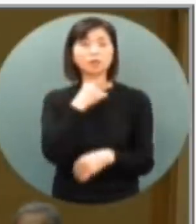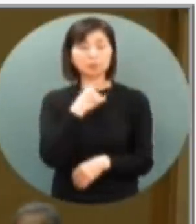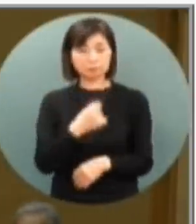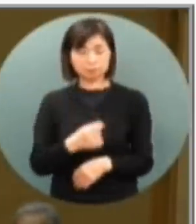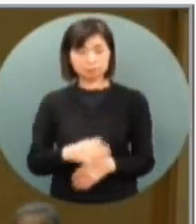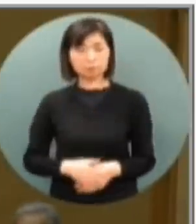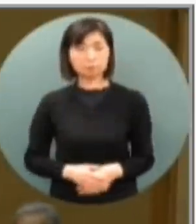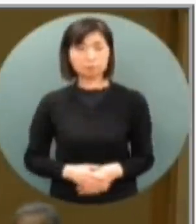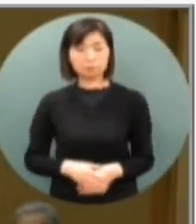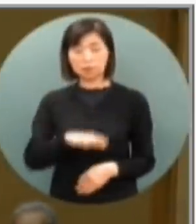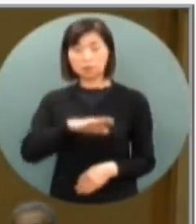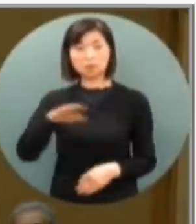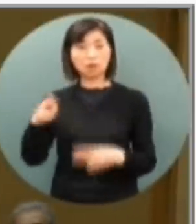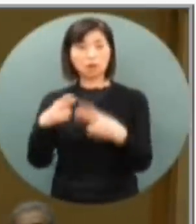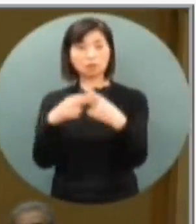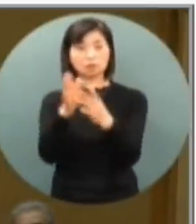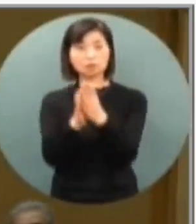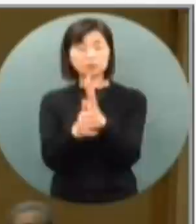平井知事。